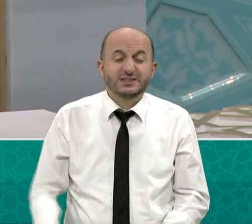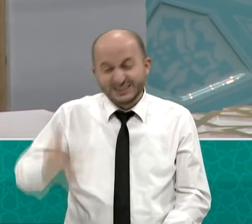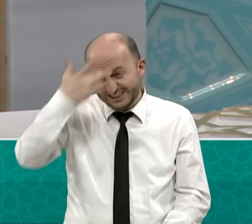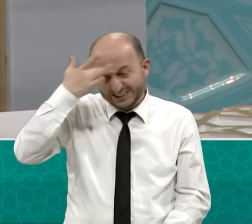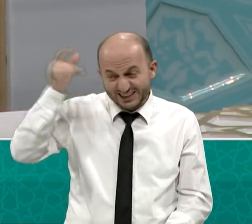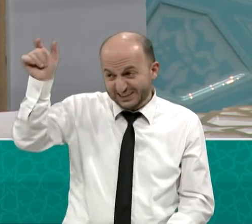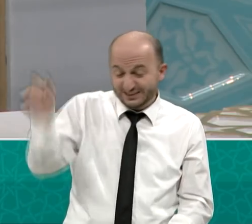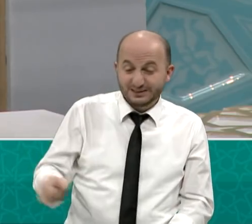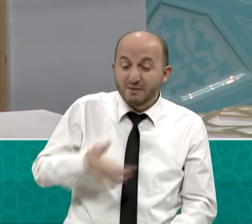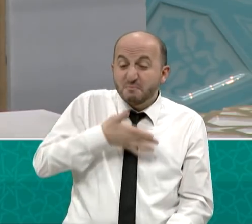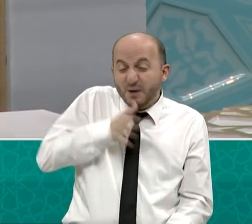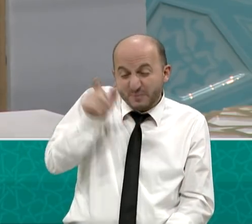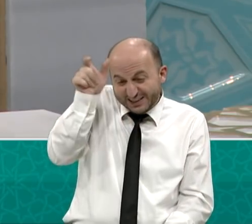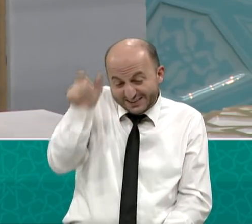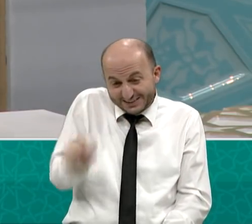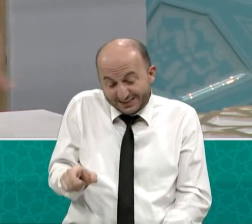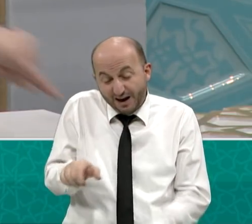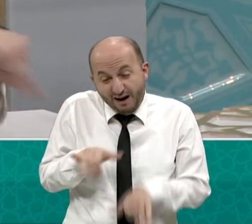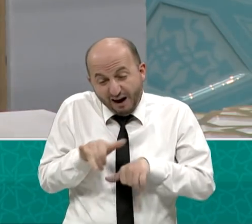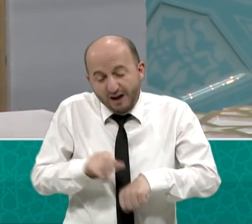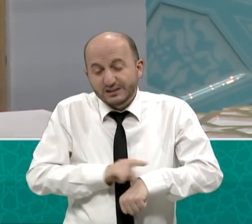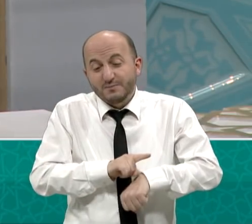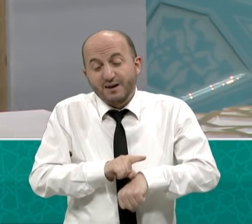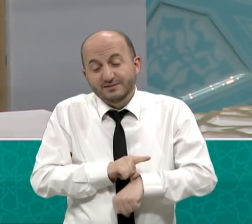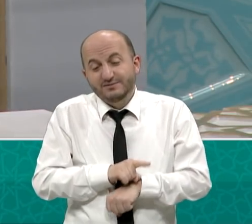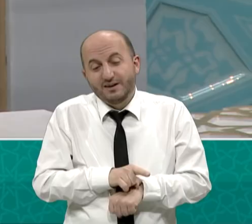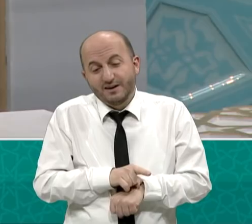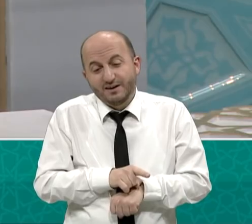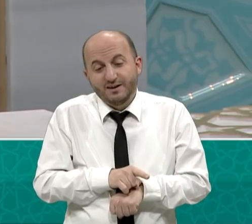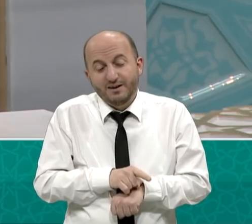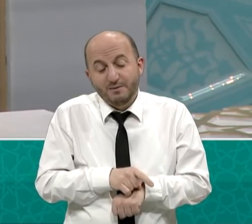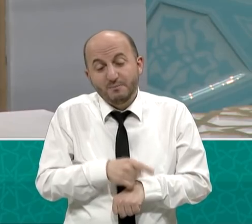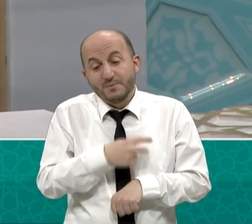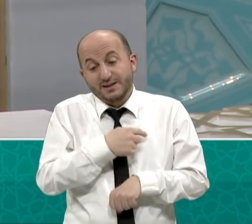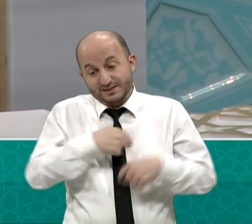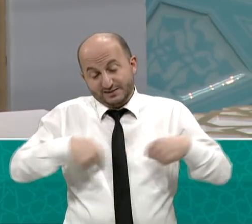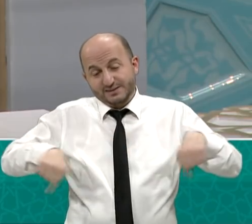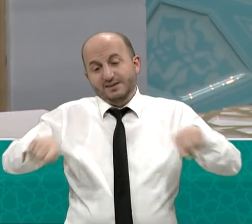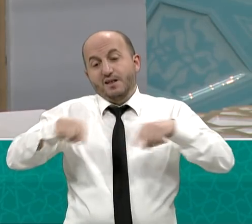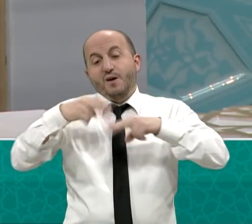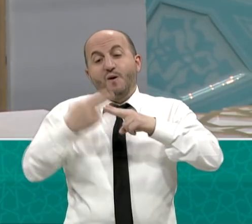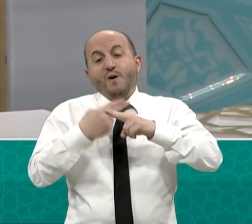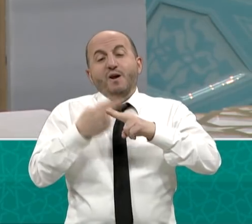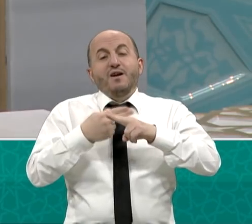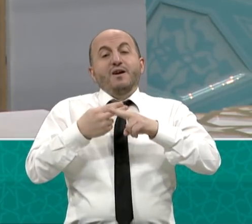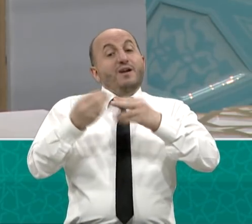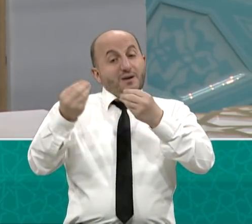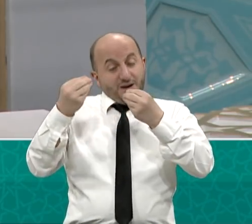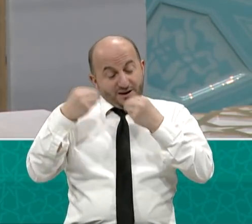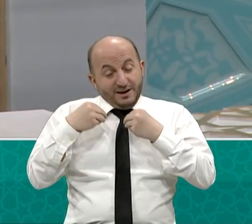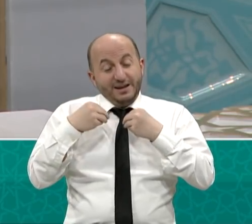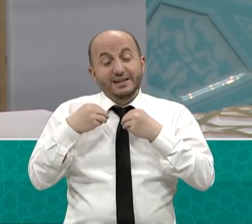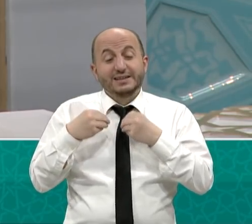insana, bilmeyen insana da aynı zamanda az önce Efendimizin bizlere örnek misal olarak aktardığı